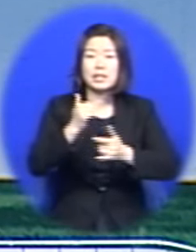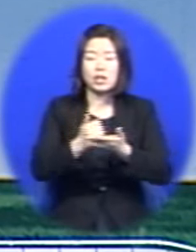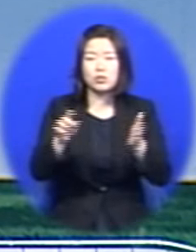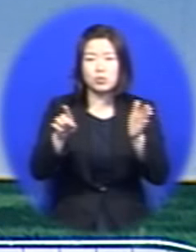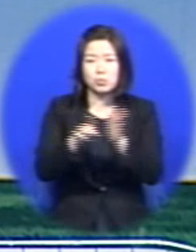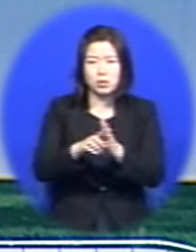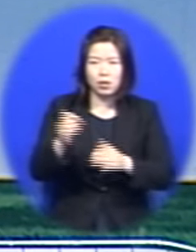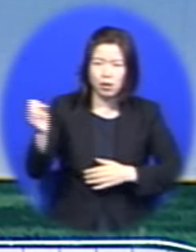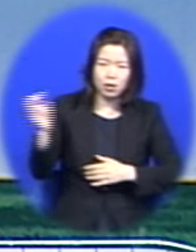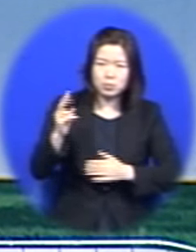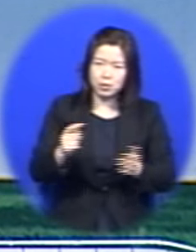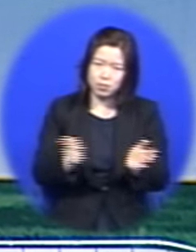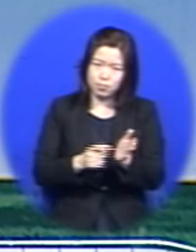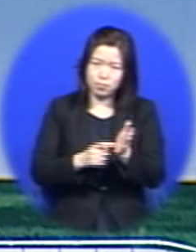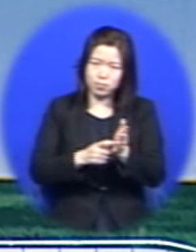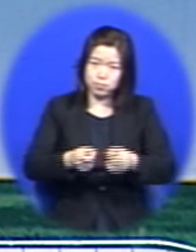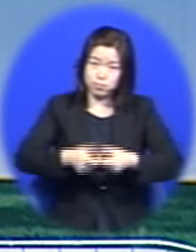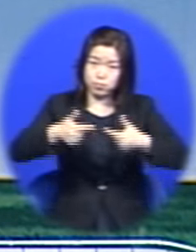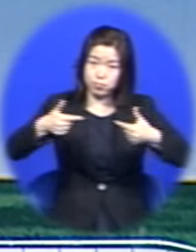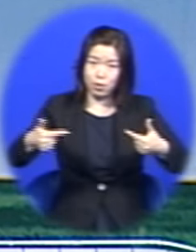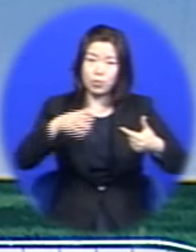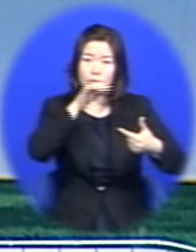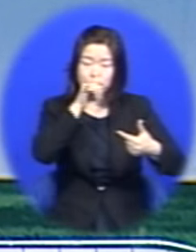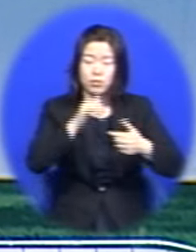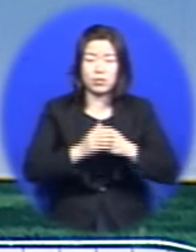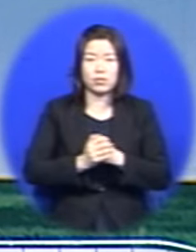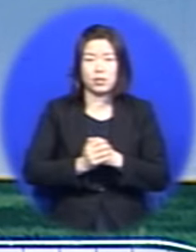사람이 급격하게 늘어나고 있습니다.